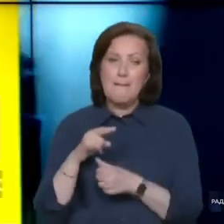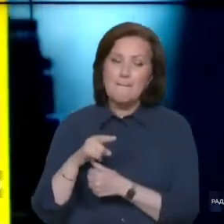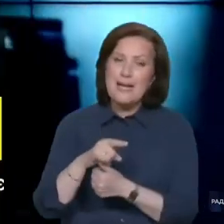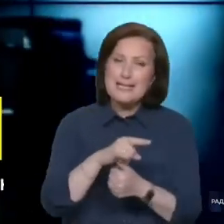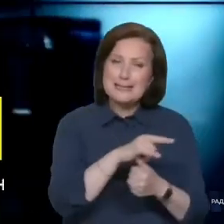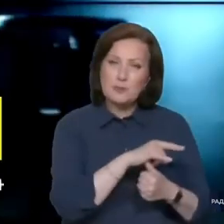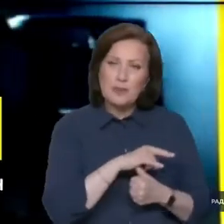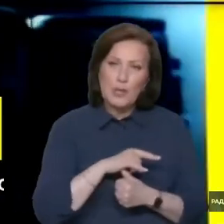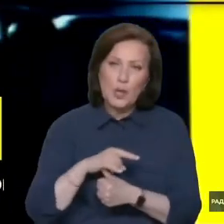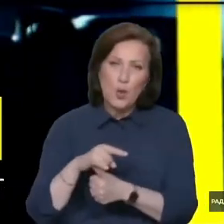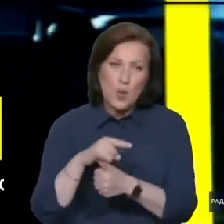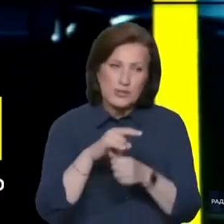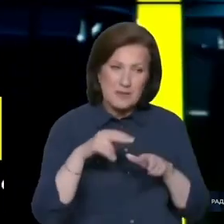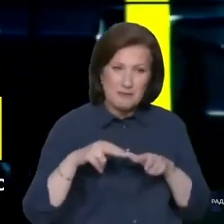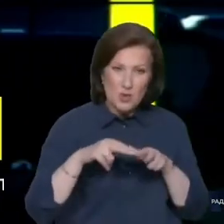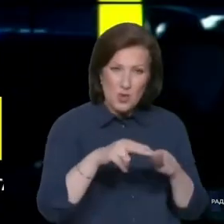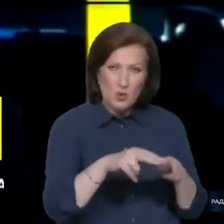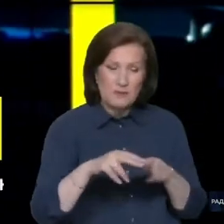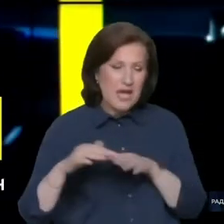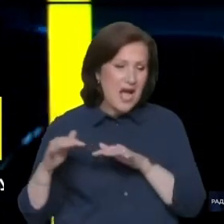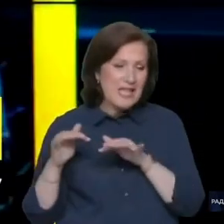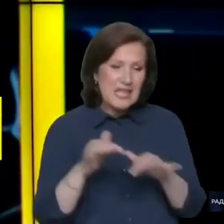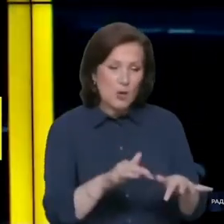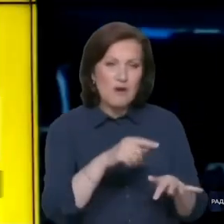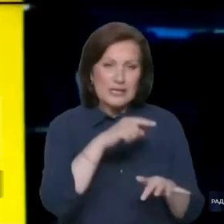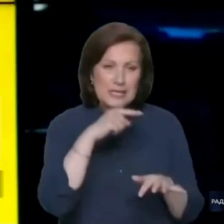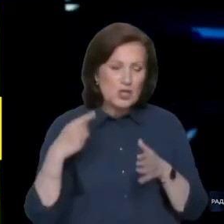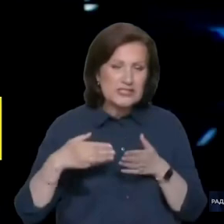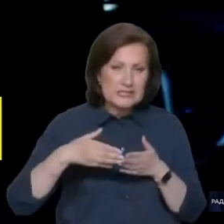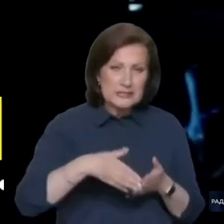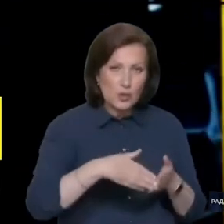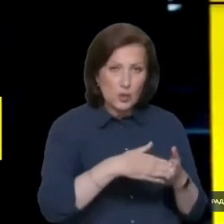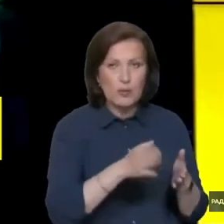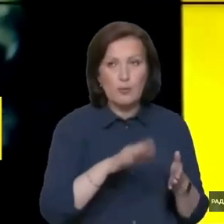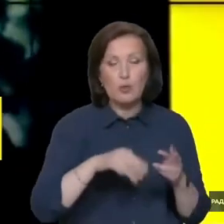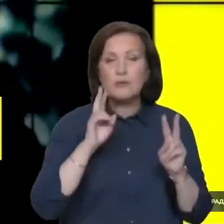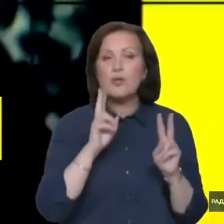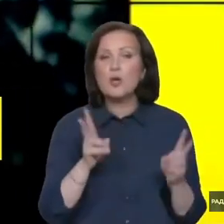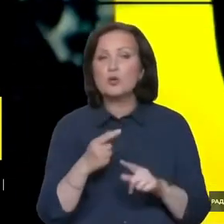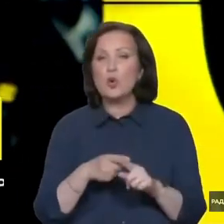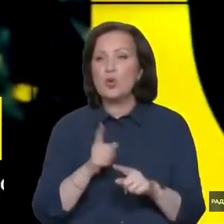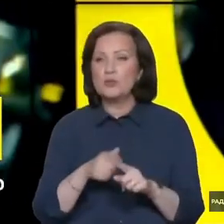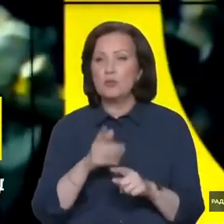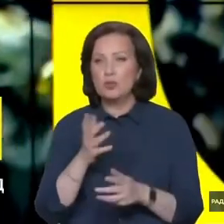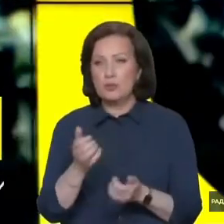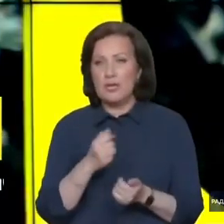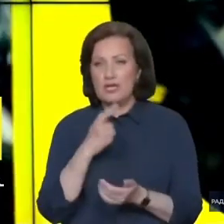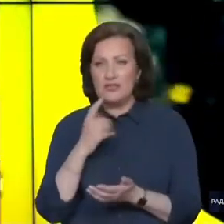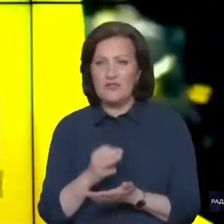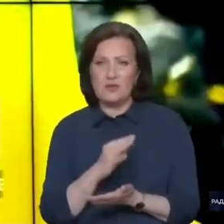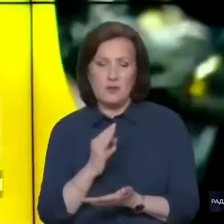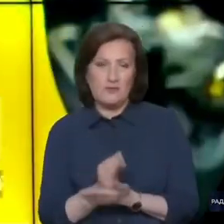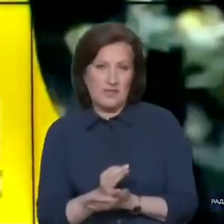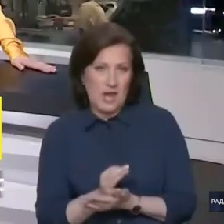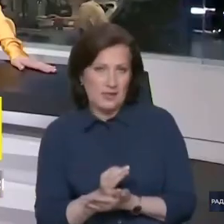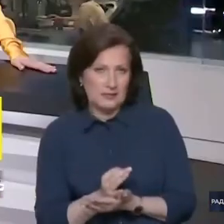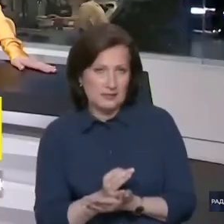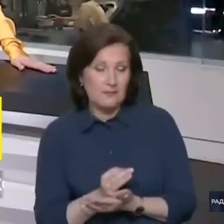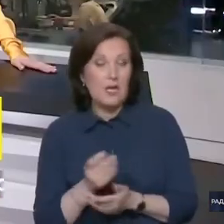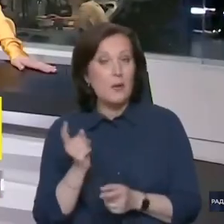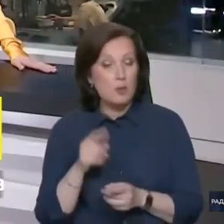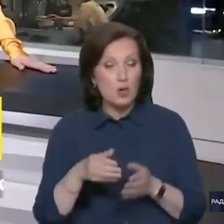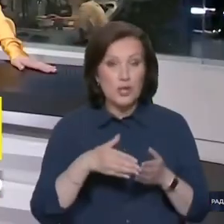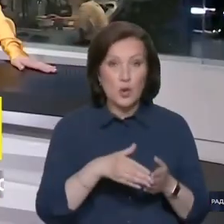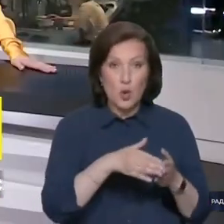безпілотним надводним дронам атакувати якісь російські кораблі. І потім невідомо, хто за це братиме відповідальність,